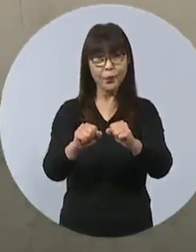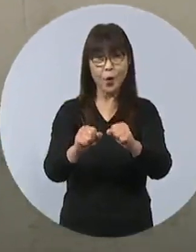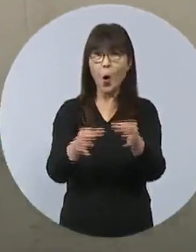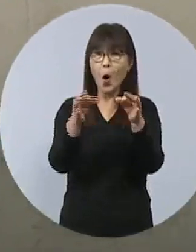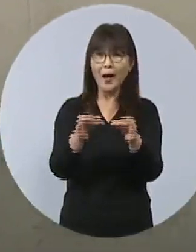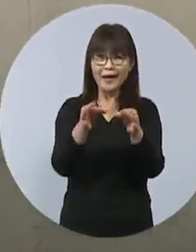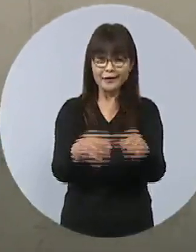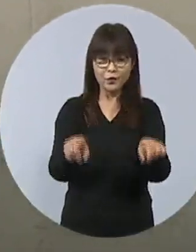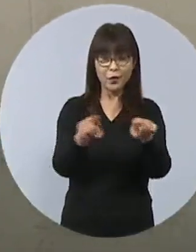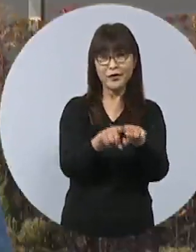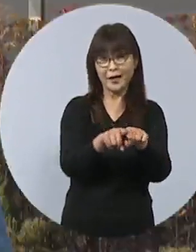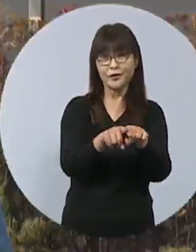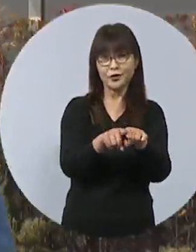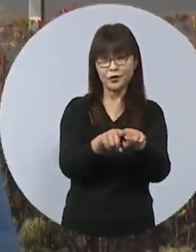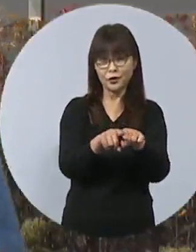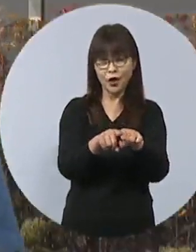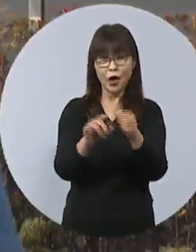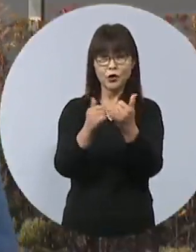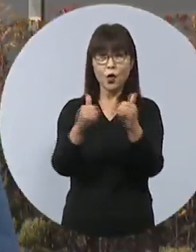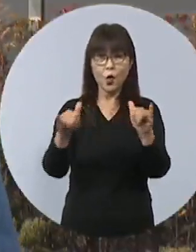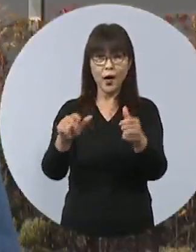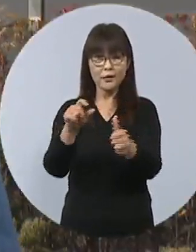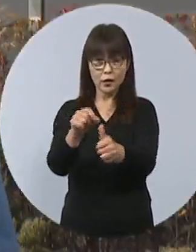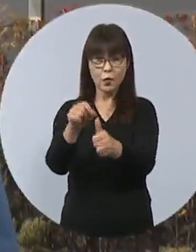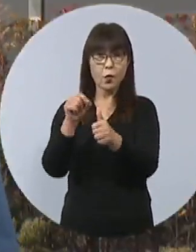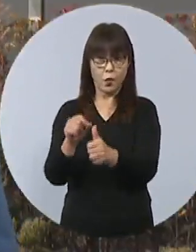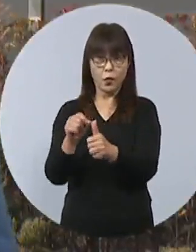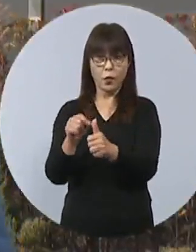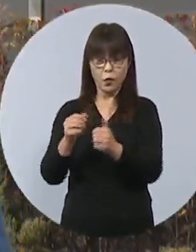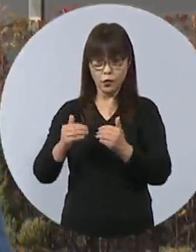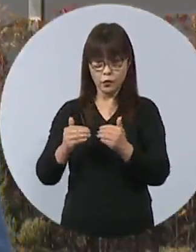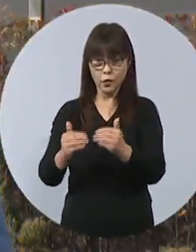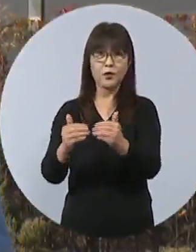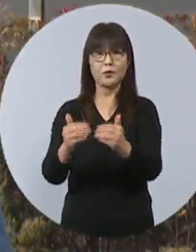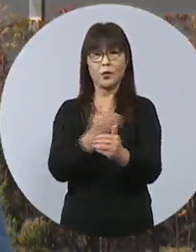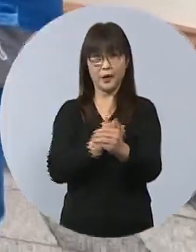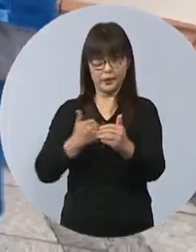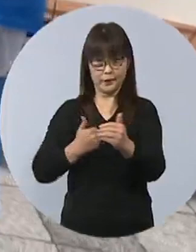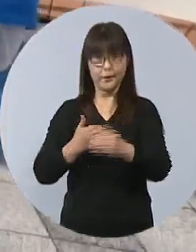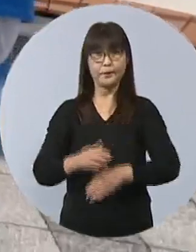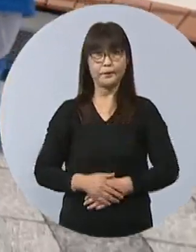与えまして、障害者雇用のですね、促進を図っております。